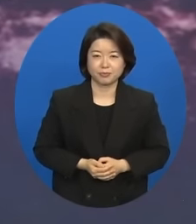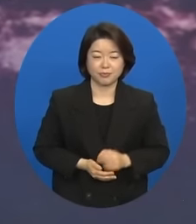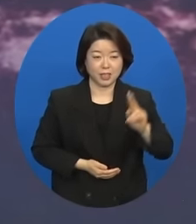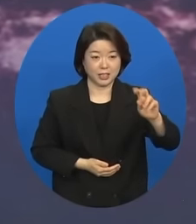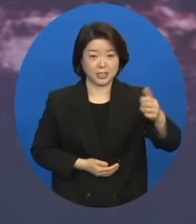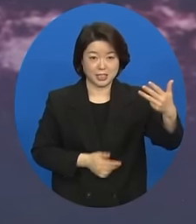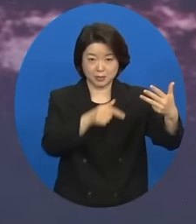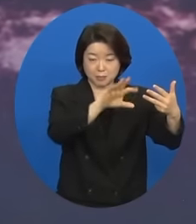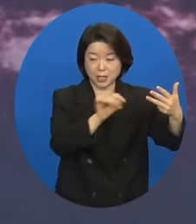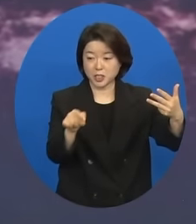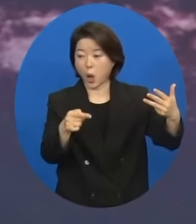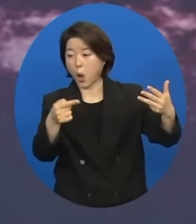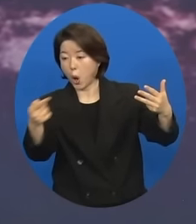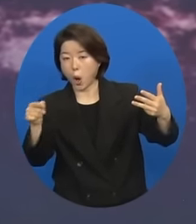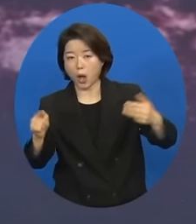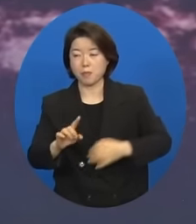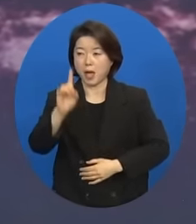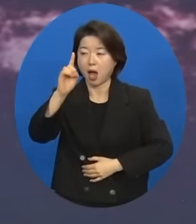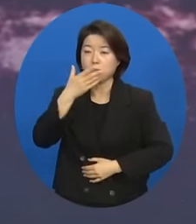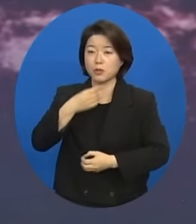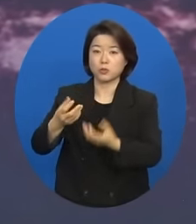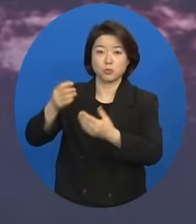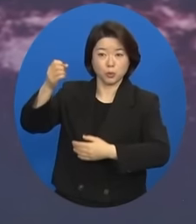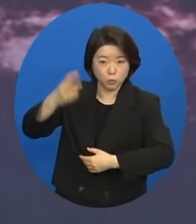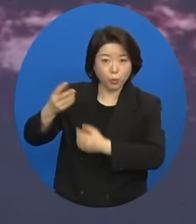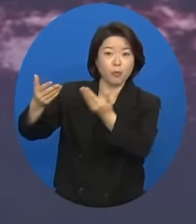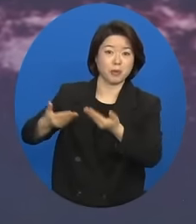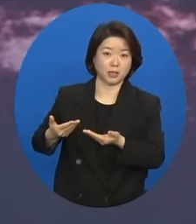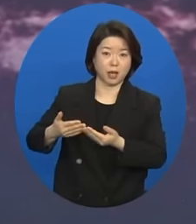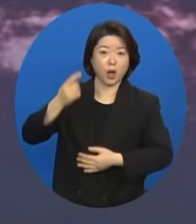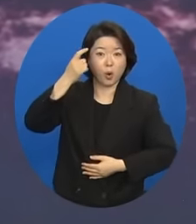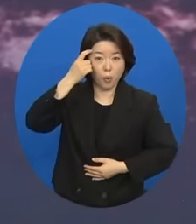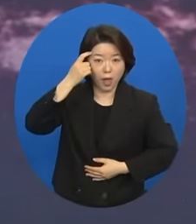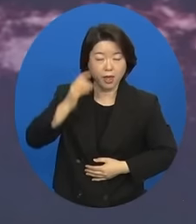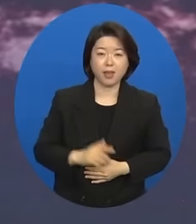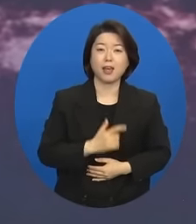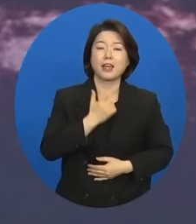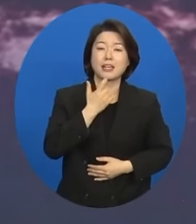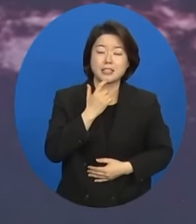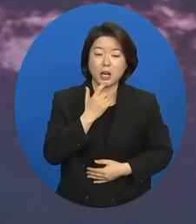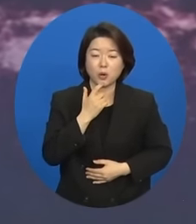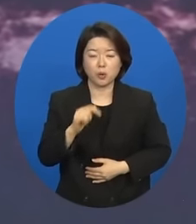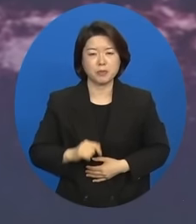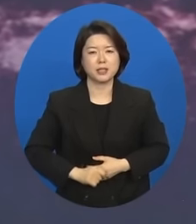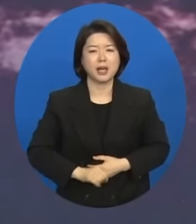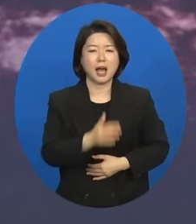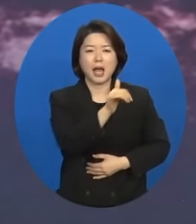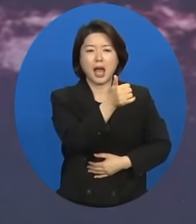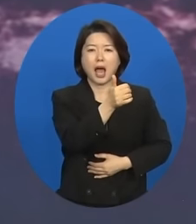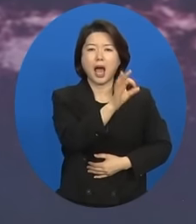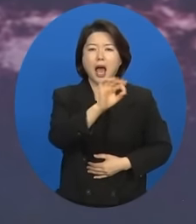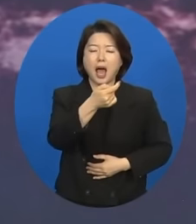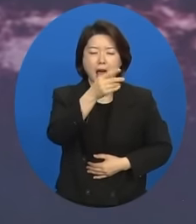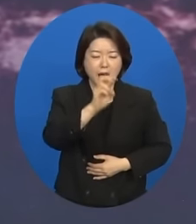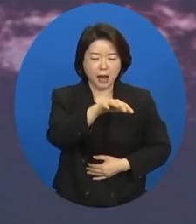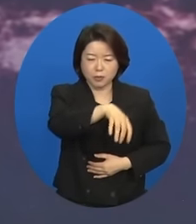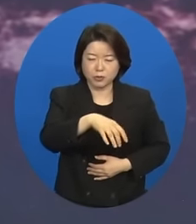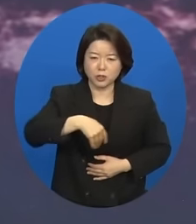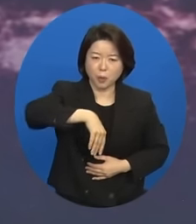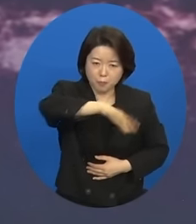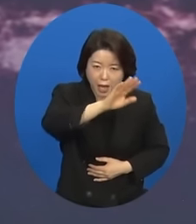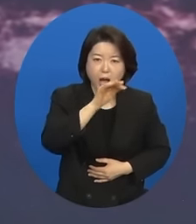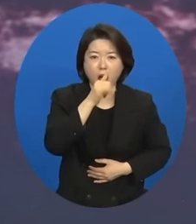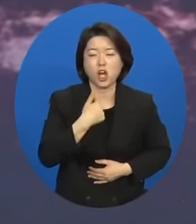읽지 않았지만 한 번의 축복을 또 봤습니다 왜냐하면 야곱이 이제는 바탄 아름으로 떠나야 했기 때문에 이삭이 한 번